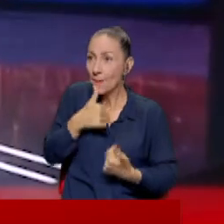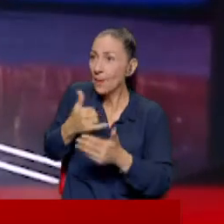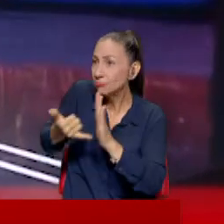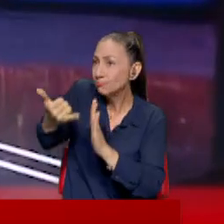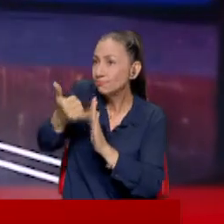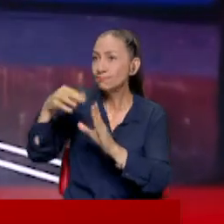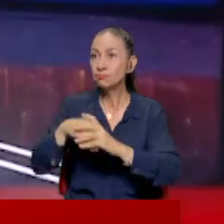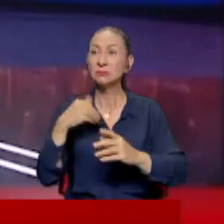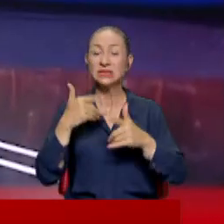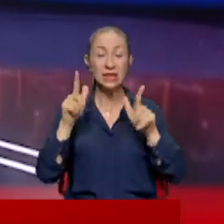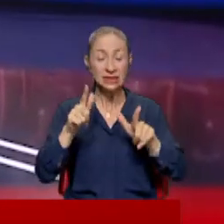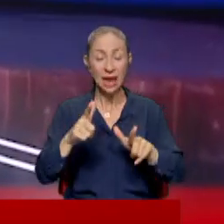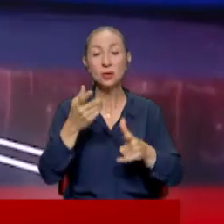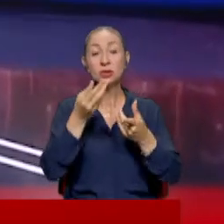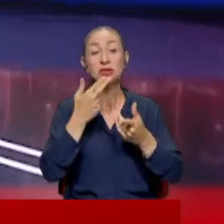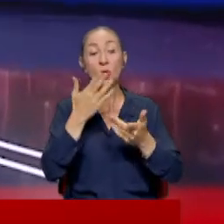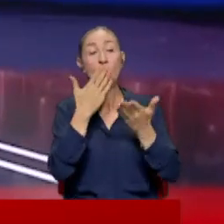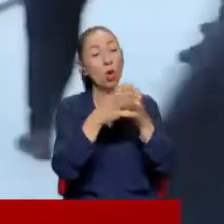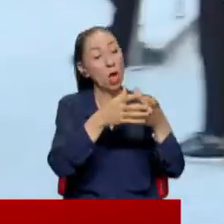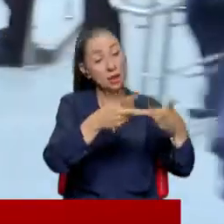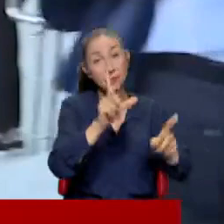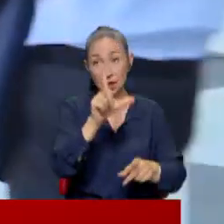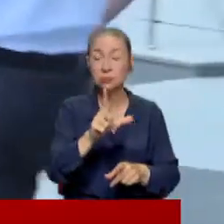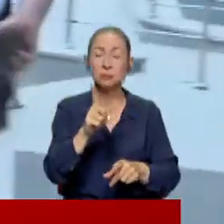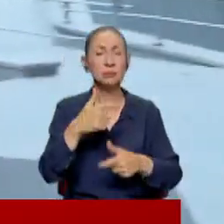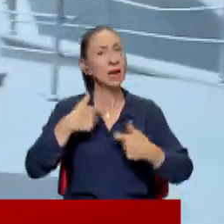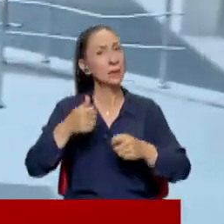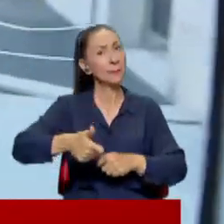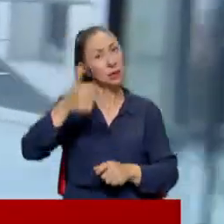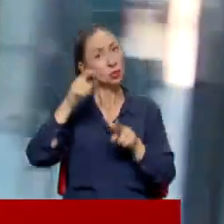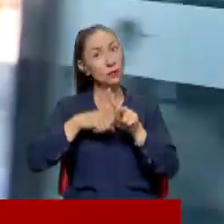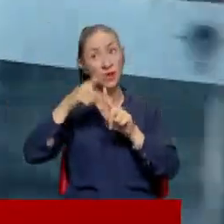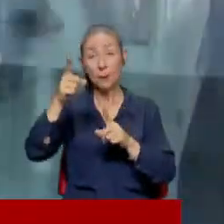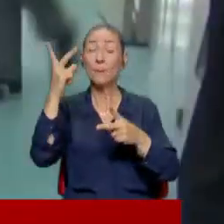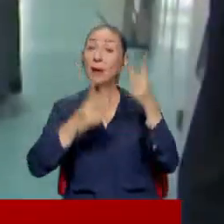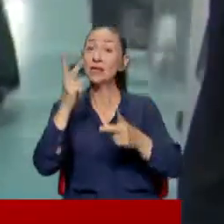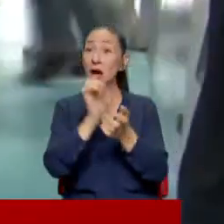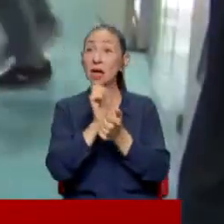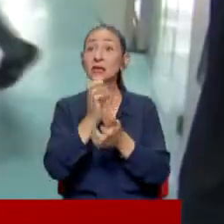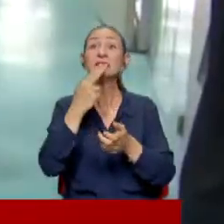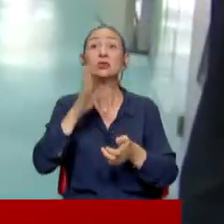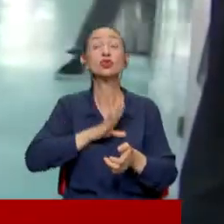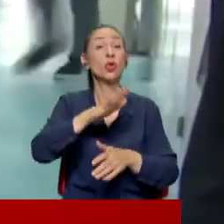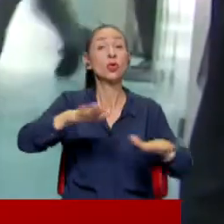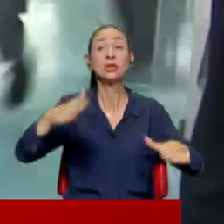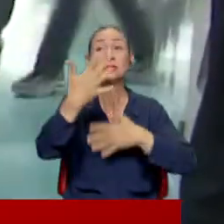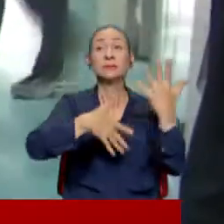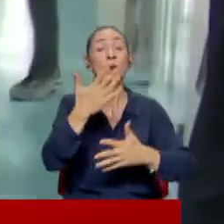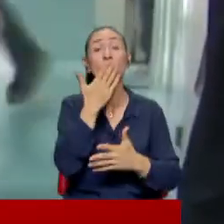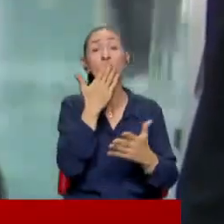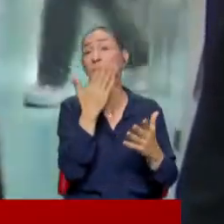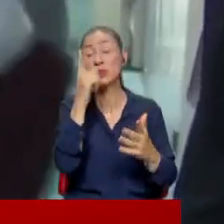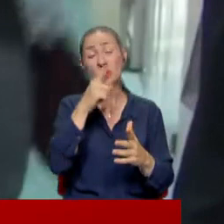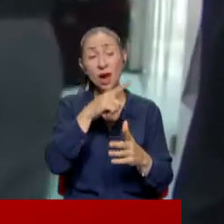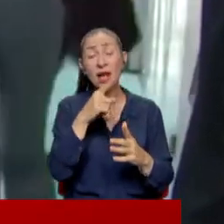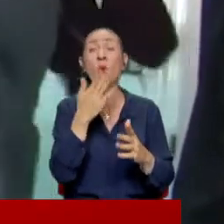için biz gerekirse kız okulları da açabilmeliyiz. Milli Eğitim Bakanı Yusuf Tekin bazı ailelerin kız çocuklarını karma eğitim sistemi